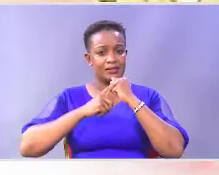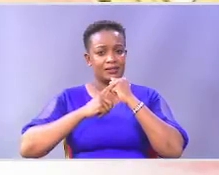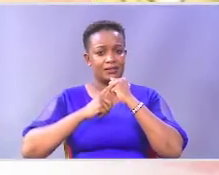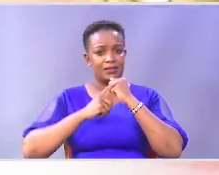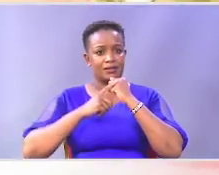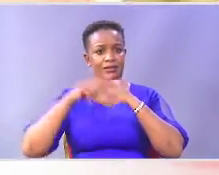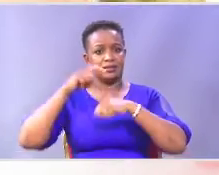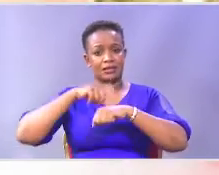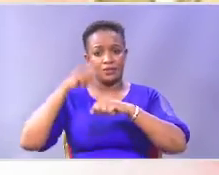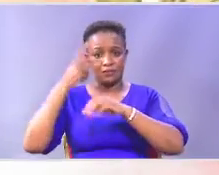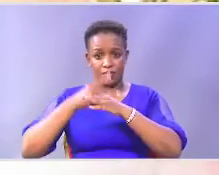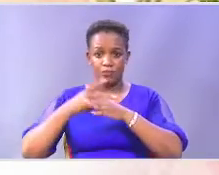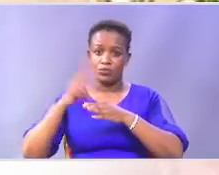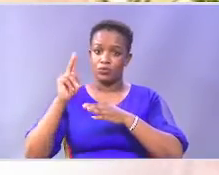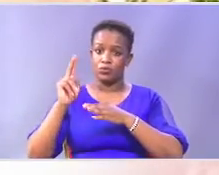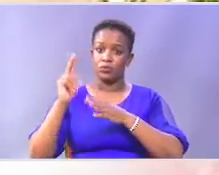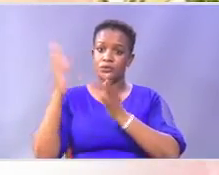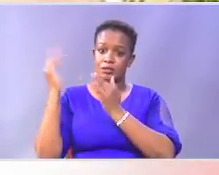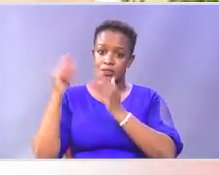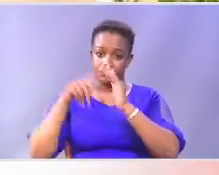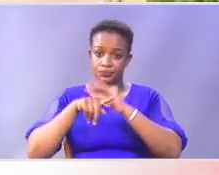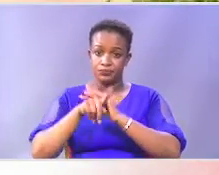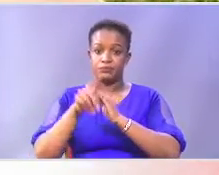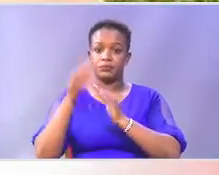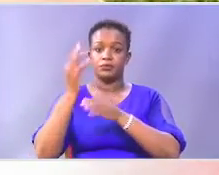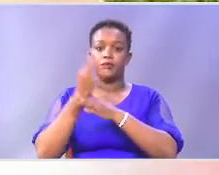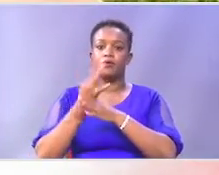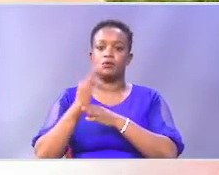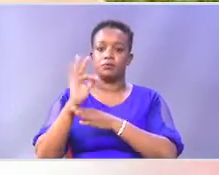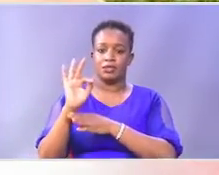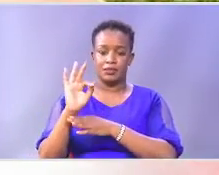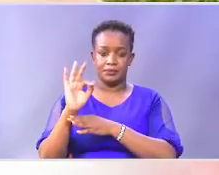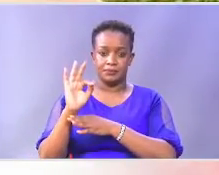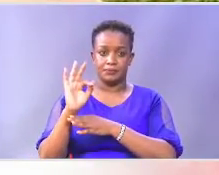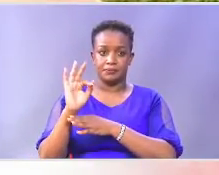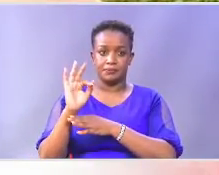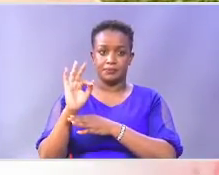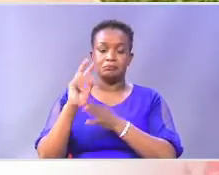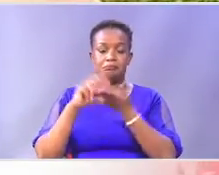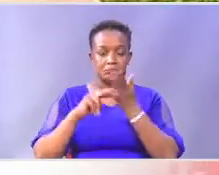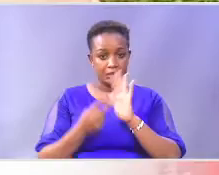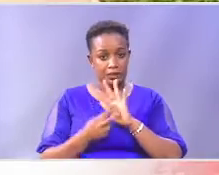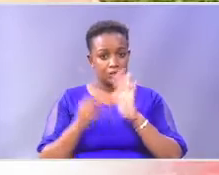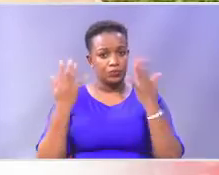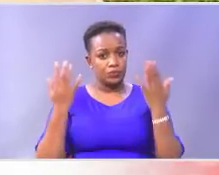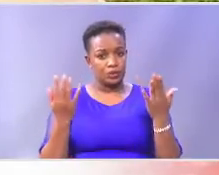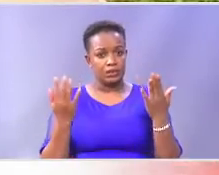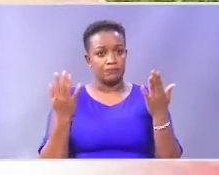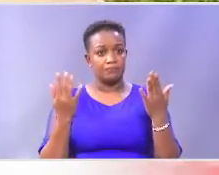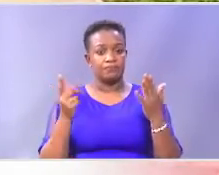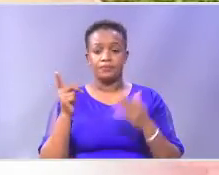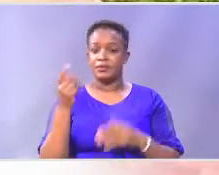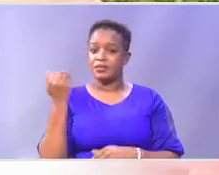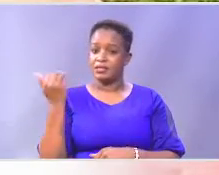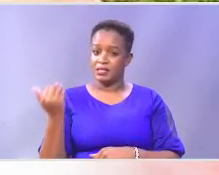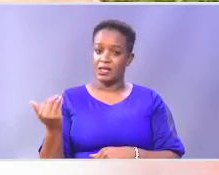form two Sasa akielekea form 3 ni mtoto ambaye